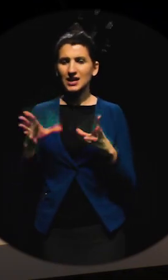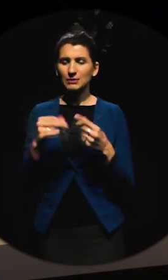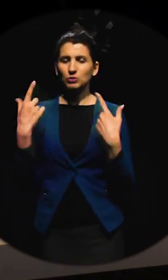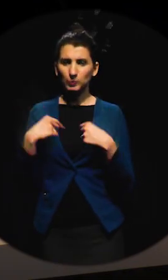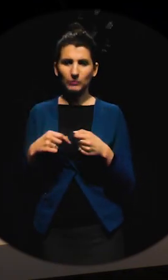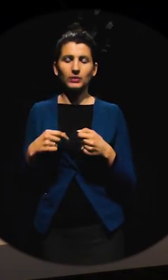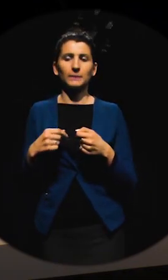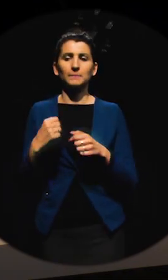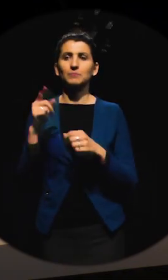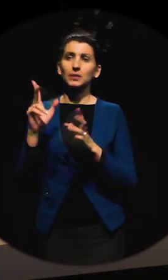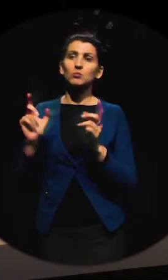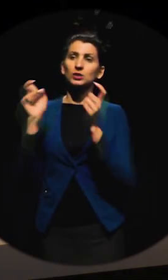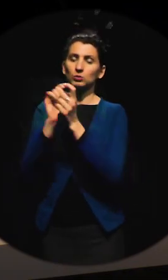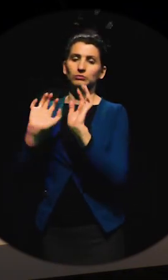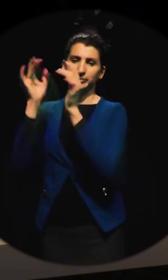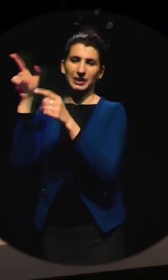tej pracy